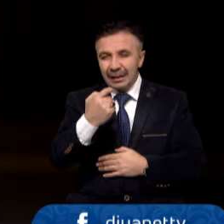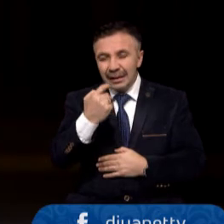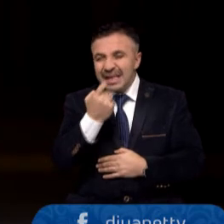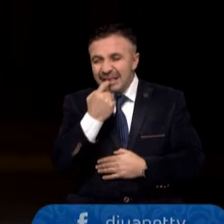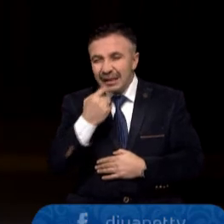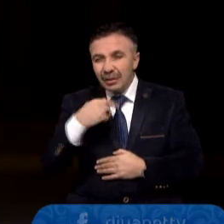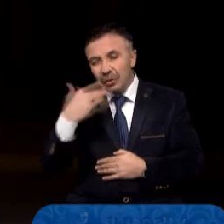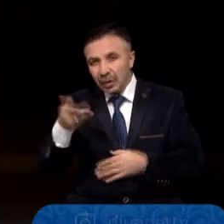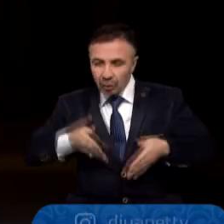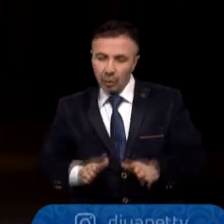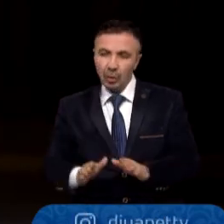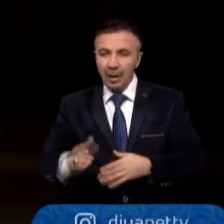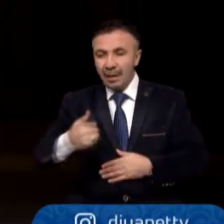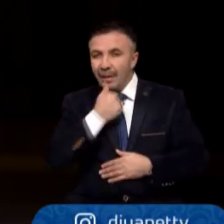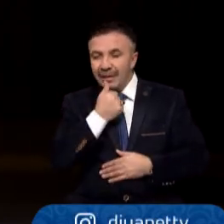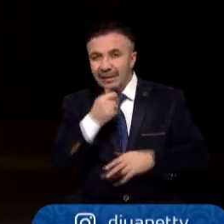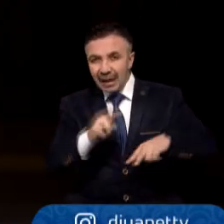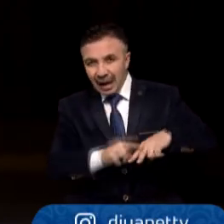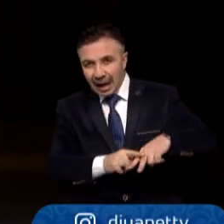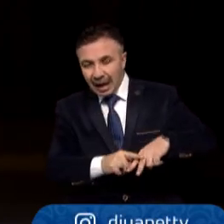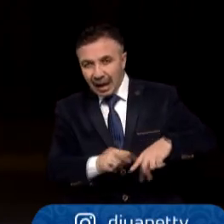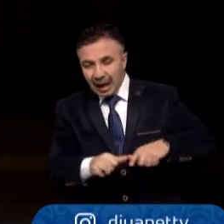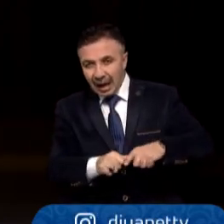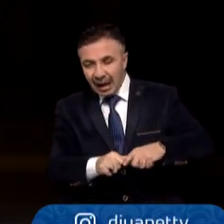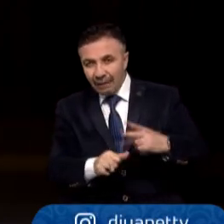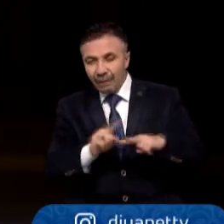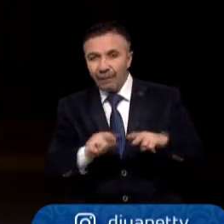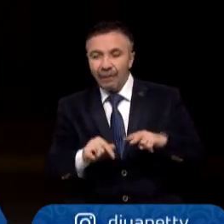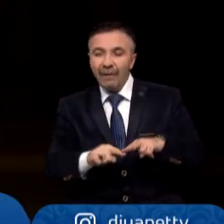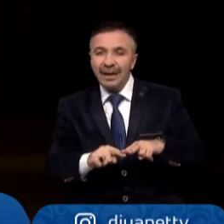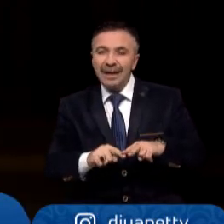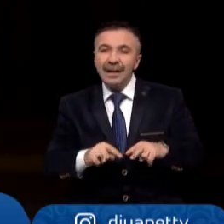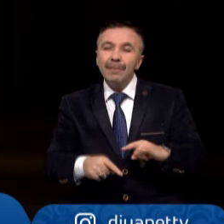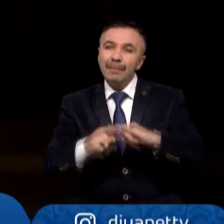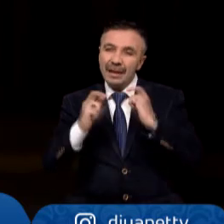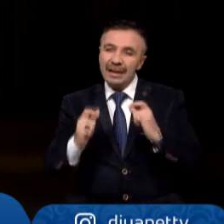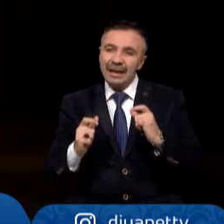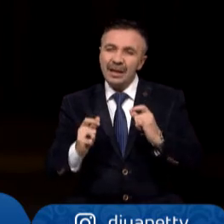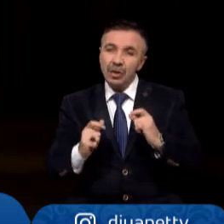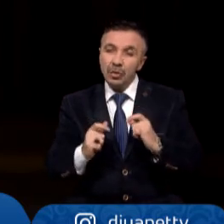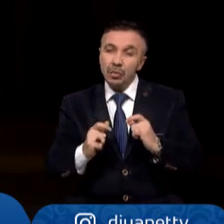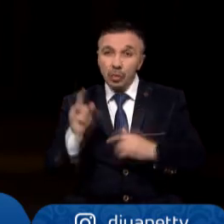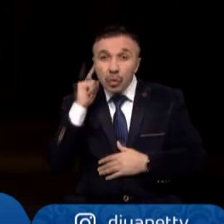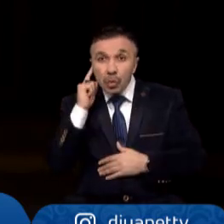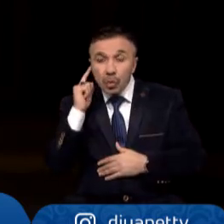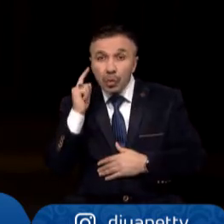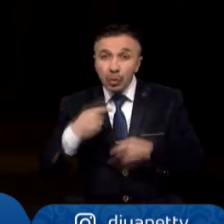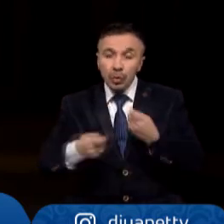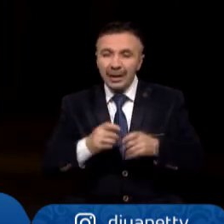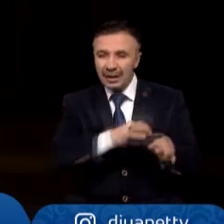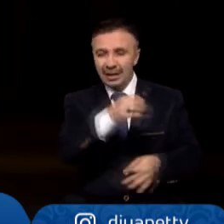ve babası Affan Mekke'nin büyük tüccarlarından birisidir ve belki de